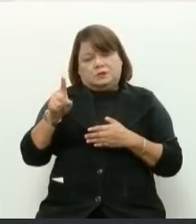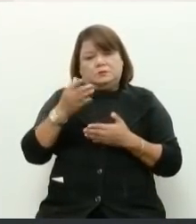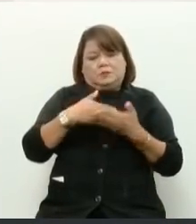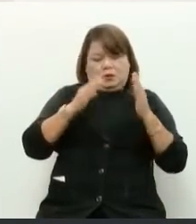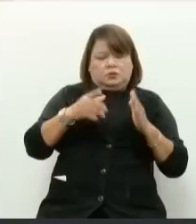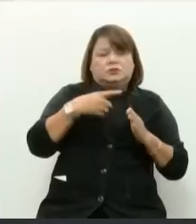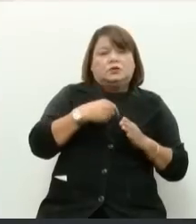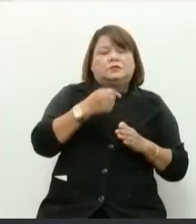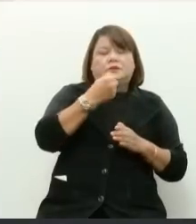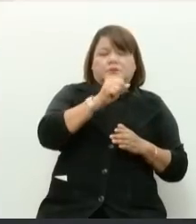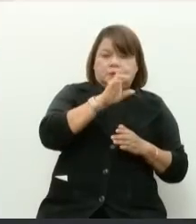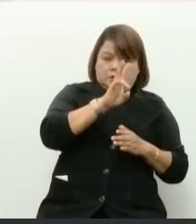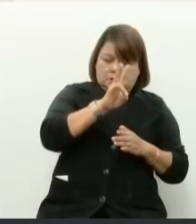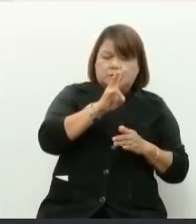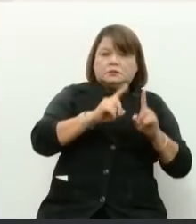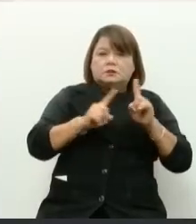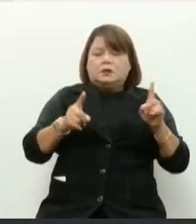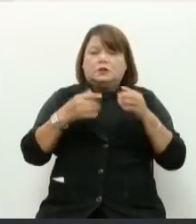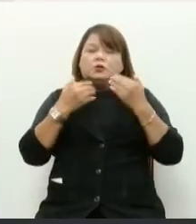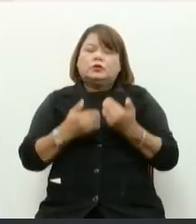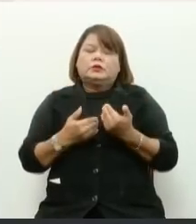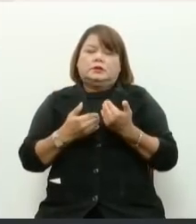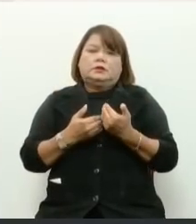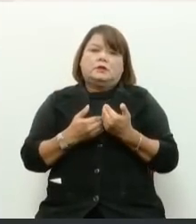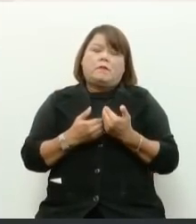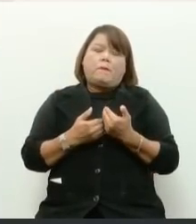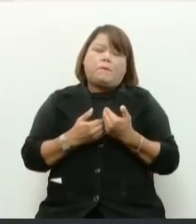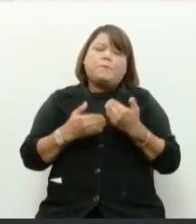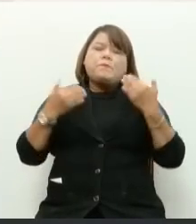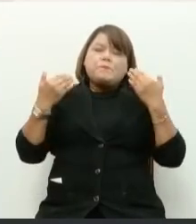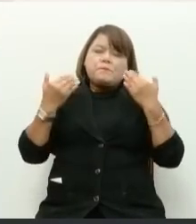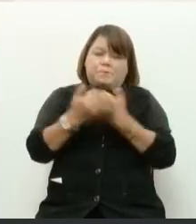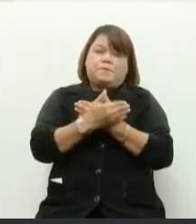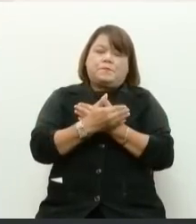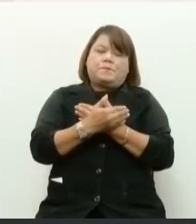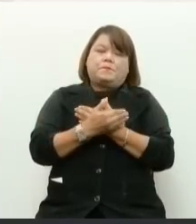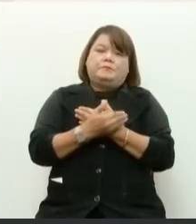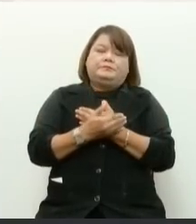แต่ว่าสถานการณ์บ้านเมืองสถานการณ์บริบทของการเปลี่ยนแปลงมันเปลี่ยนไปแล้วนะ